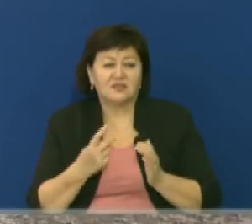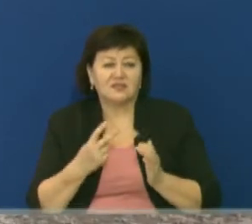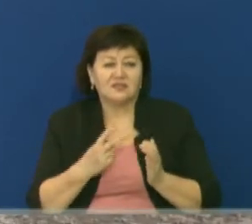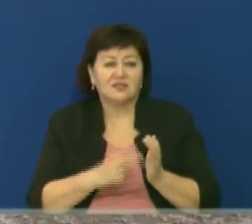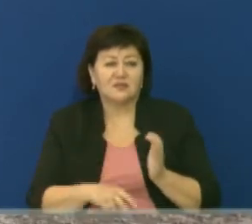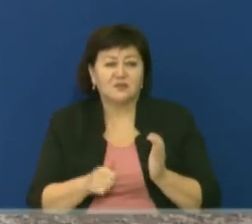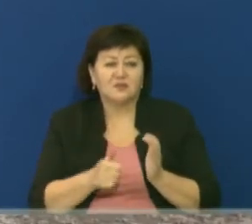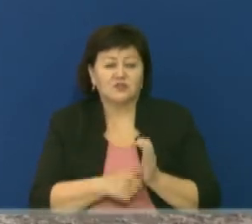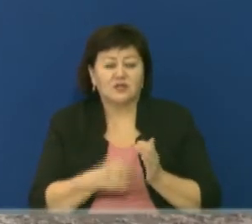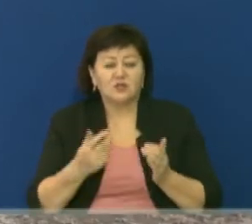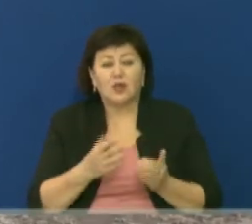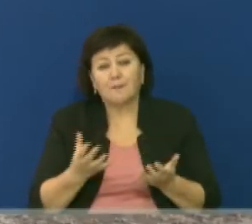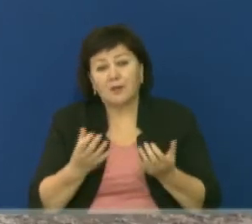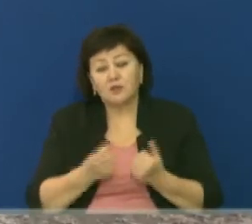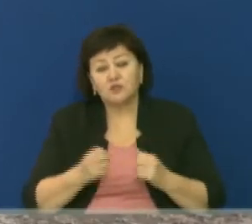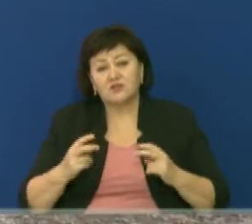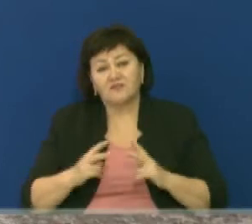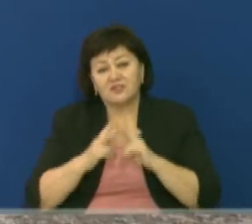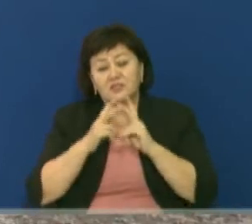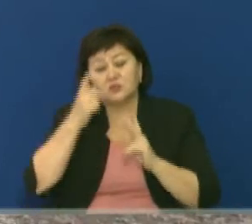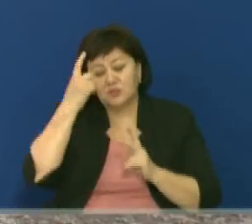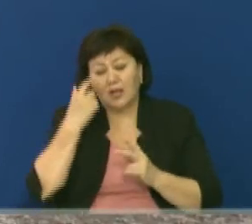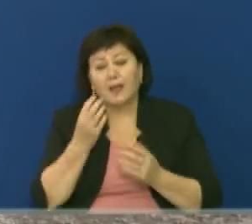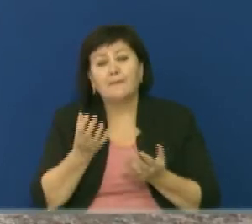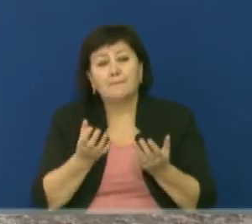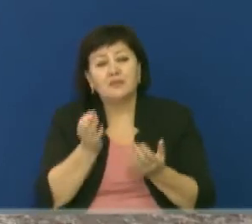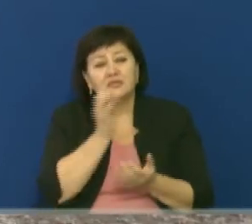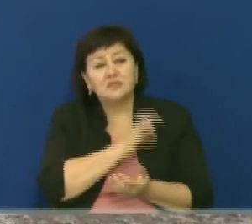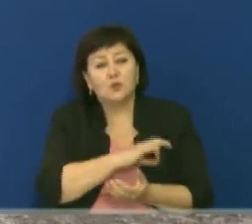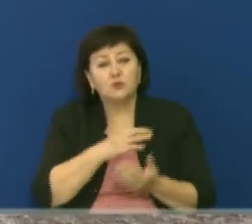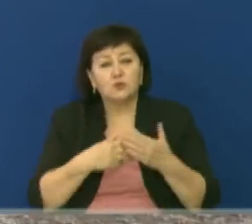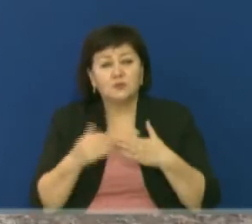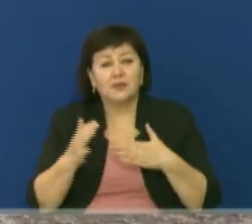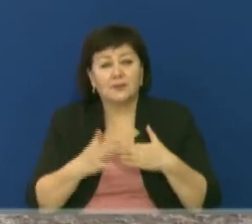31-767-Б. Полученные в институте знания мы сейчас применяем на практике.